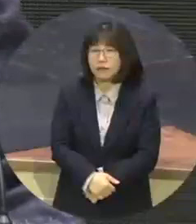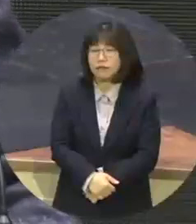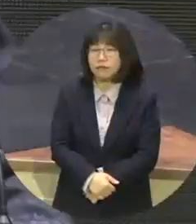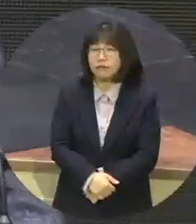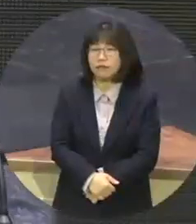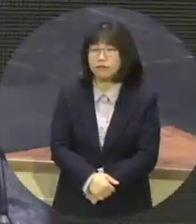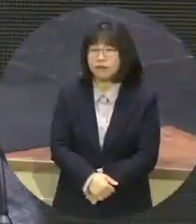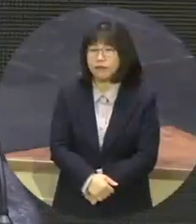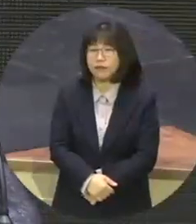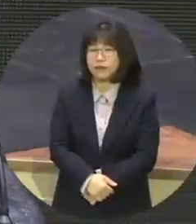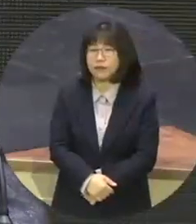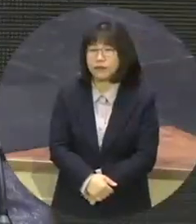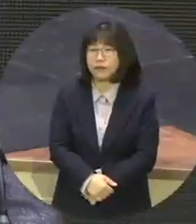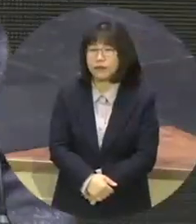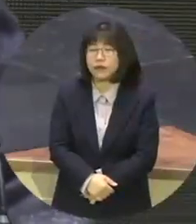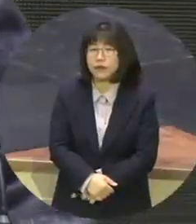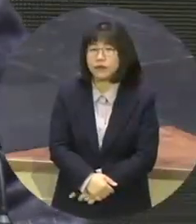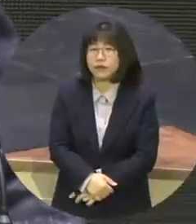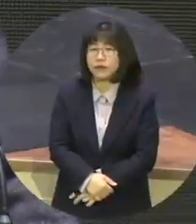했는데